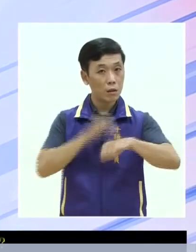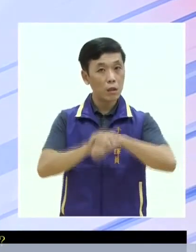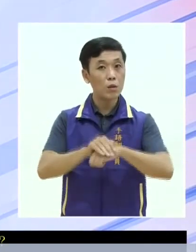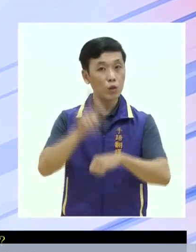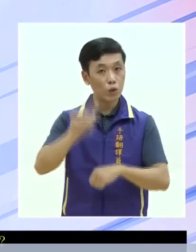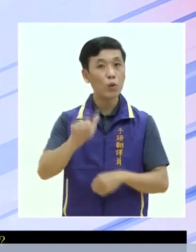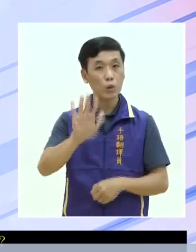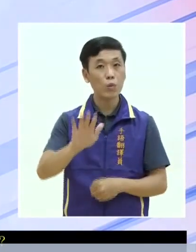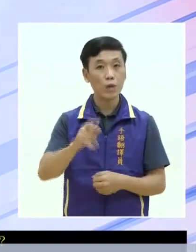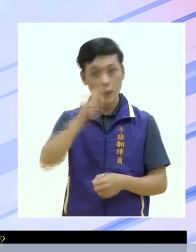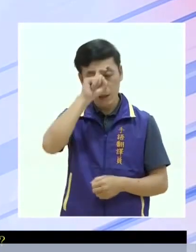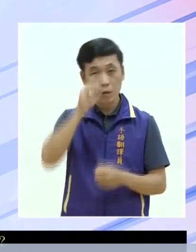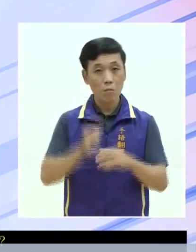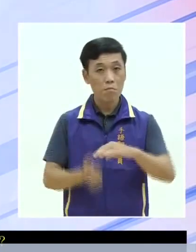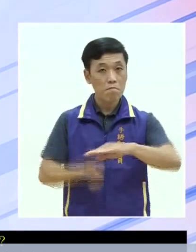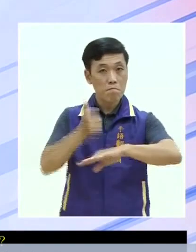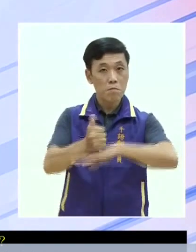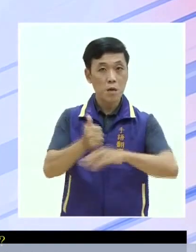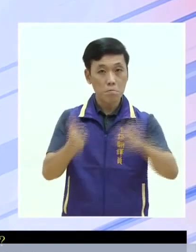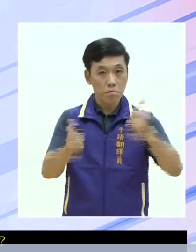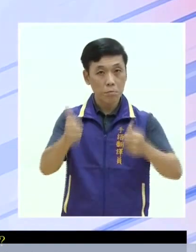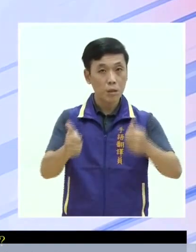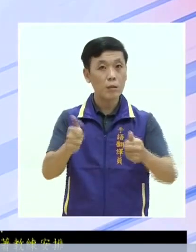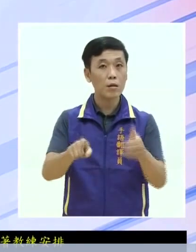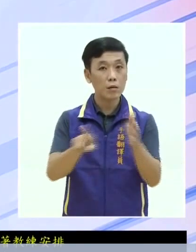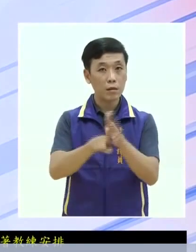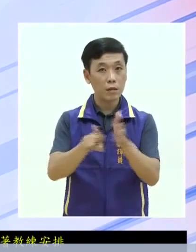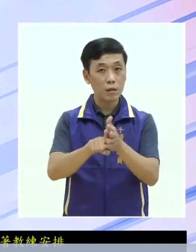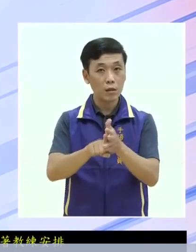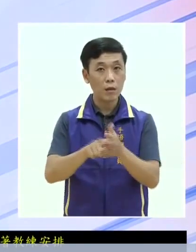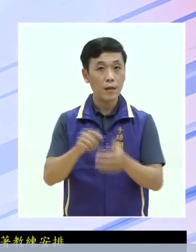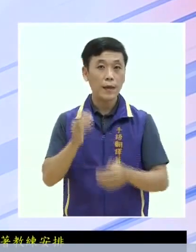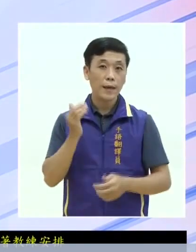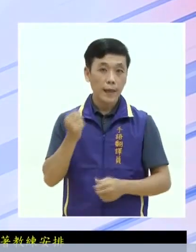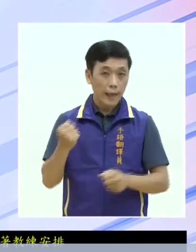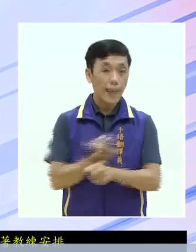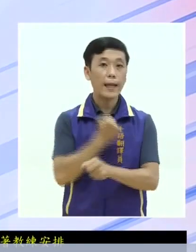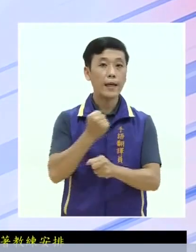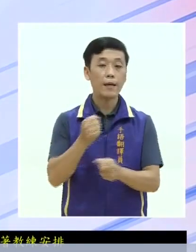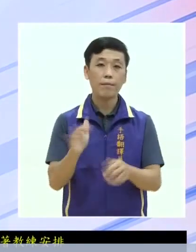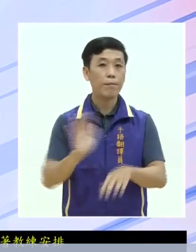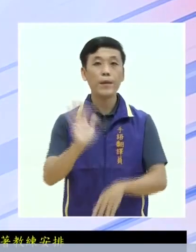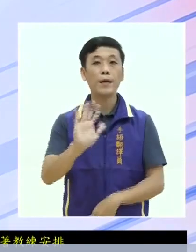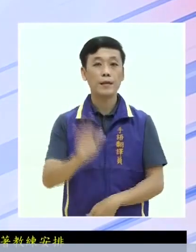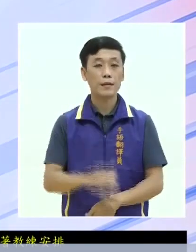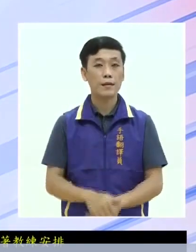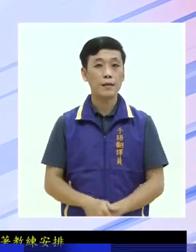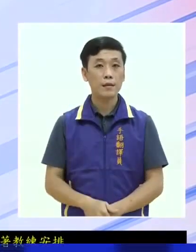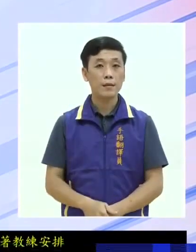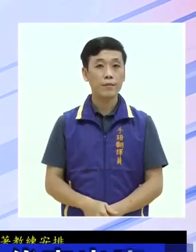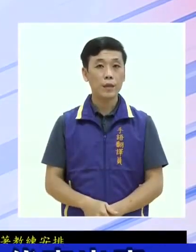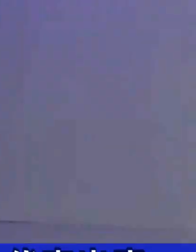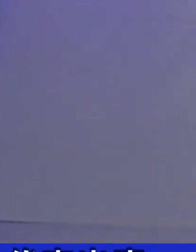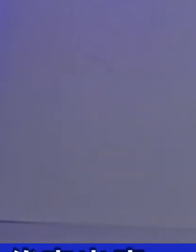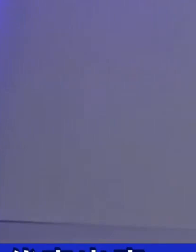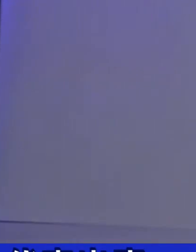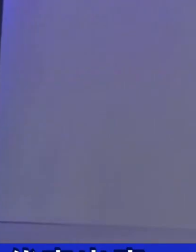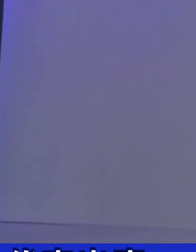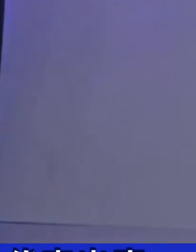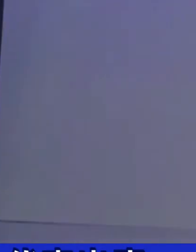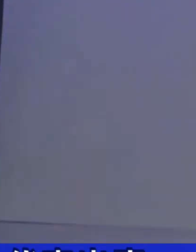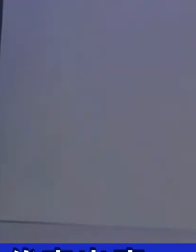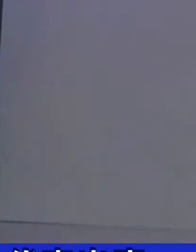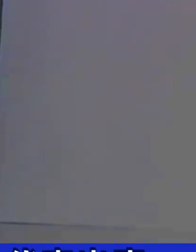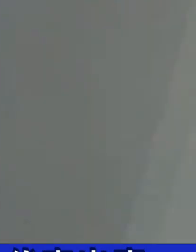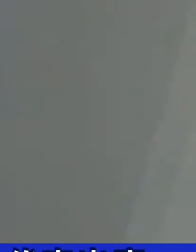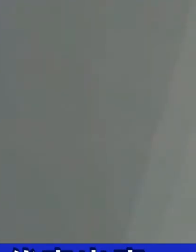望可以在场上的时候不留下任何遗憾，把全力给他发挥出来。 总统和选